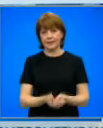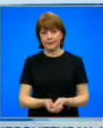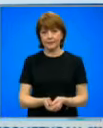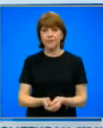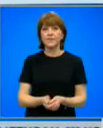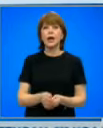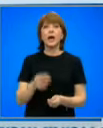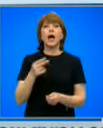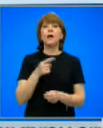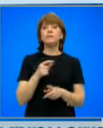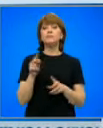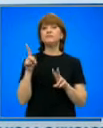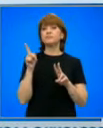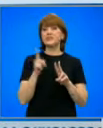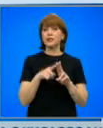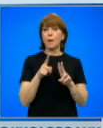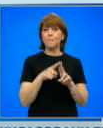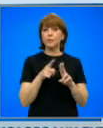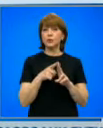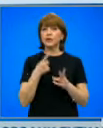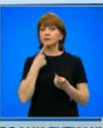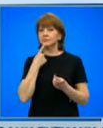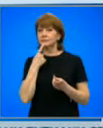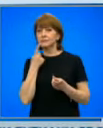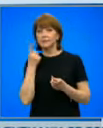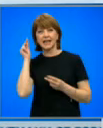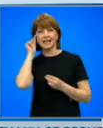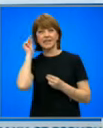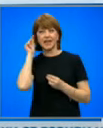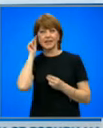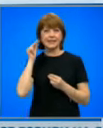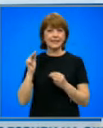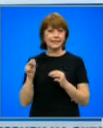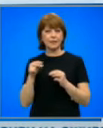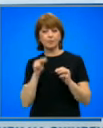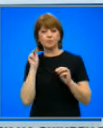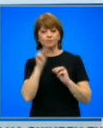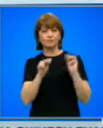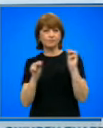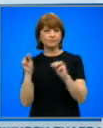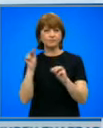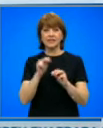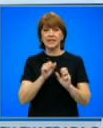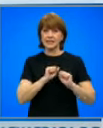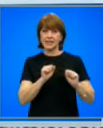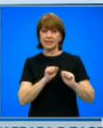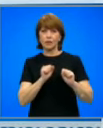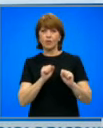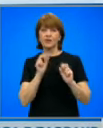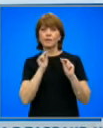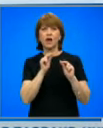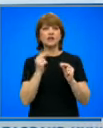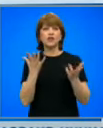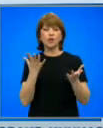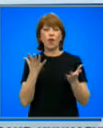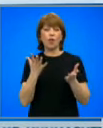Другото важно днес, президентът на Русия Владимир Путин е подведен от съветниците си, които се страхуват да му кажат колко зле върви войната в